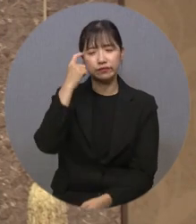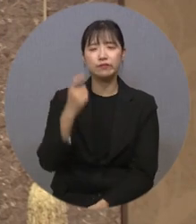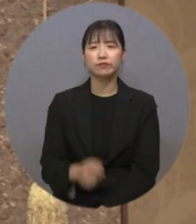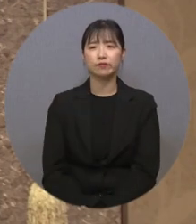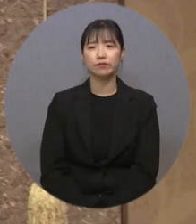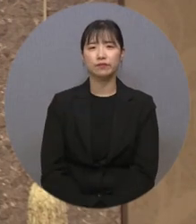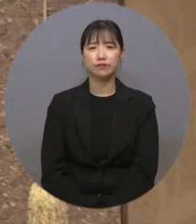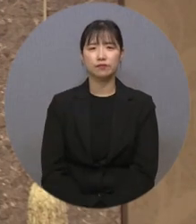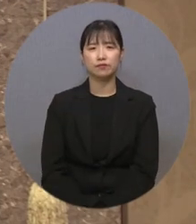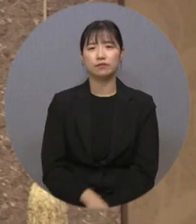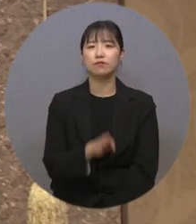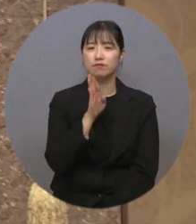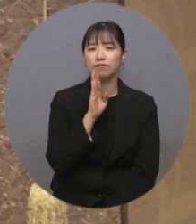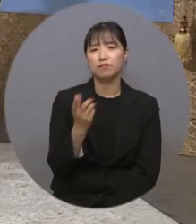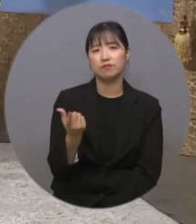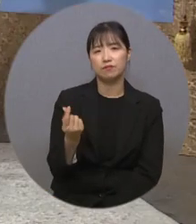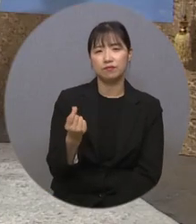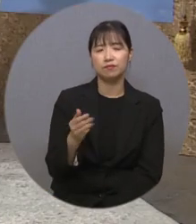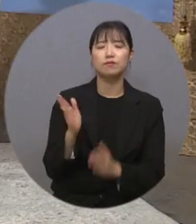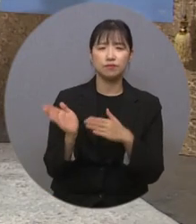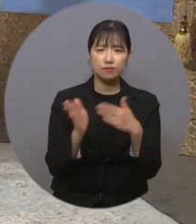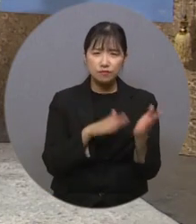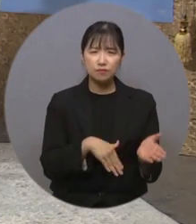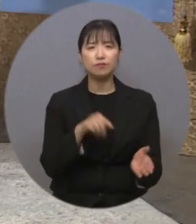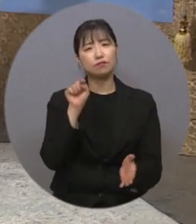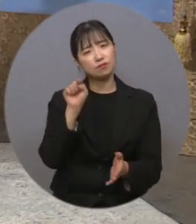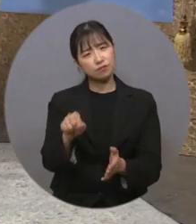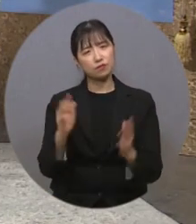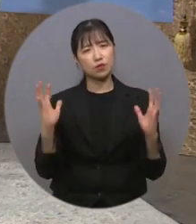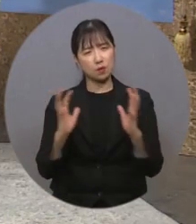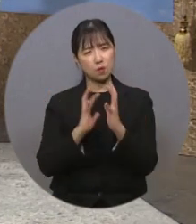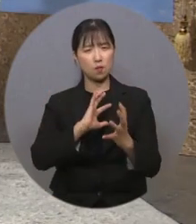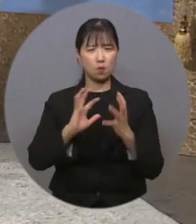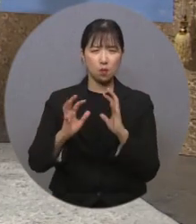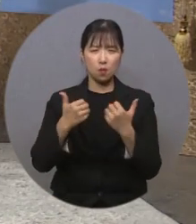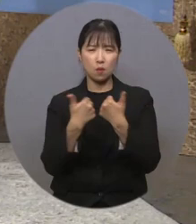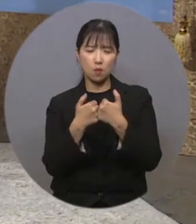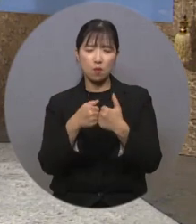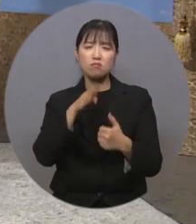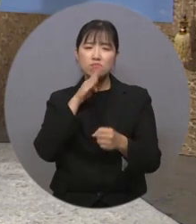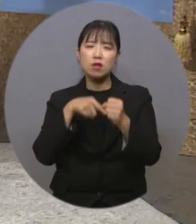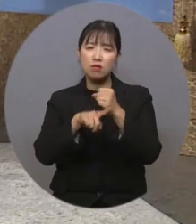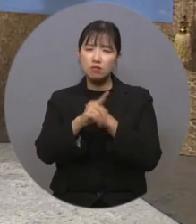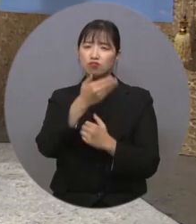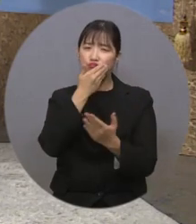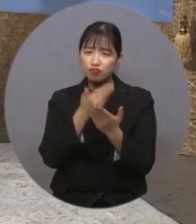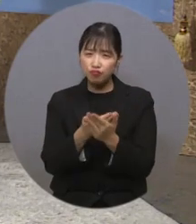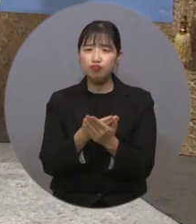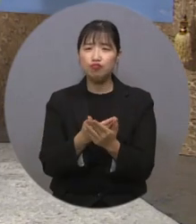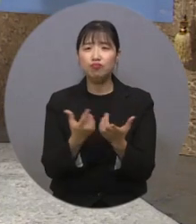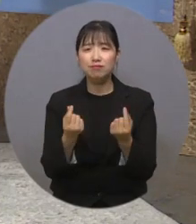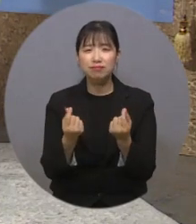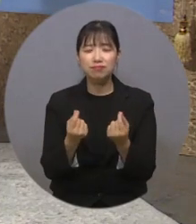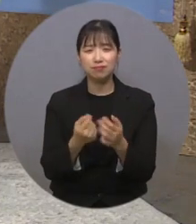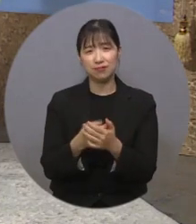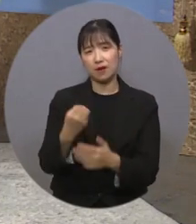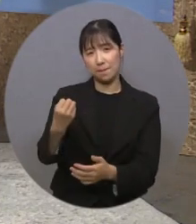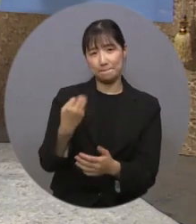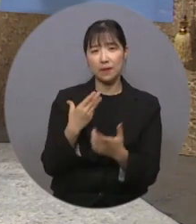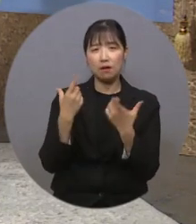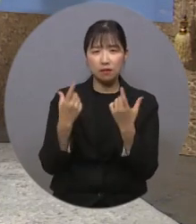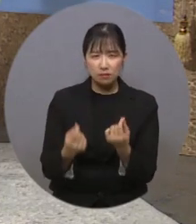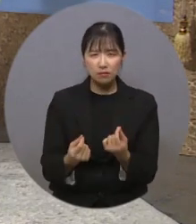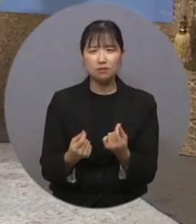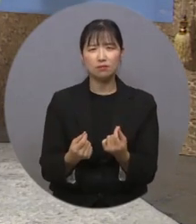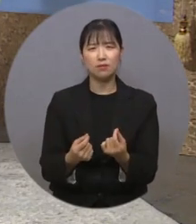생각합니다. 아, 맞습니다. 그리고 정말 굉장히 이 정담회가 의미 있었던 예. 자리인 것 같은데요. 말씀하신 것처럼